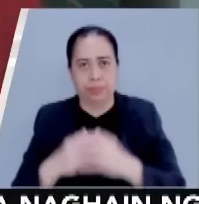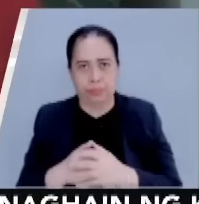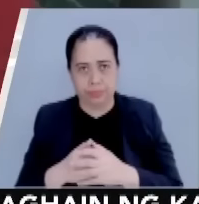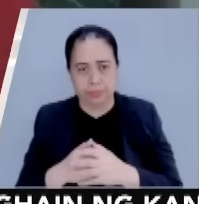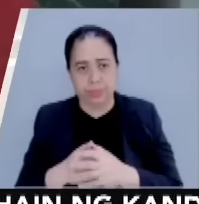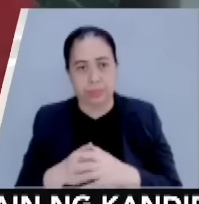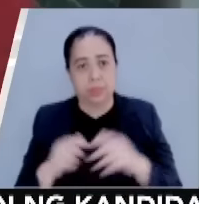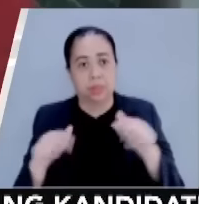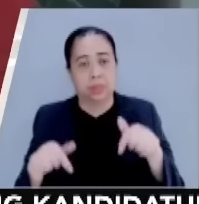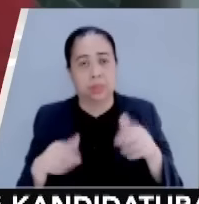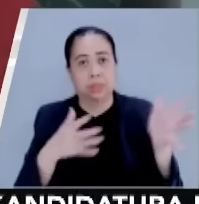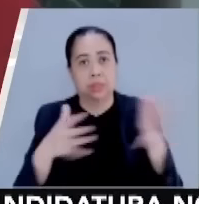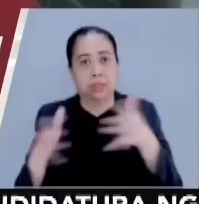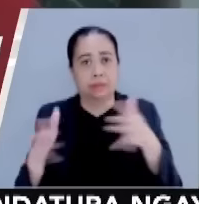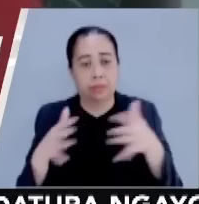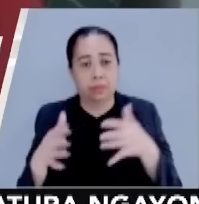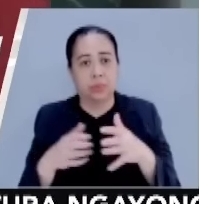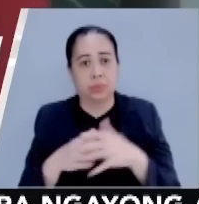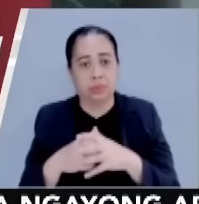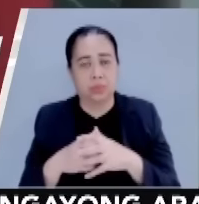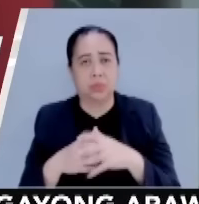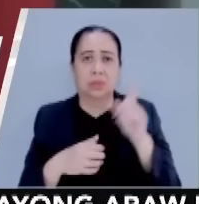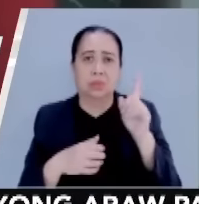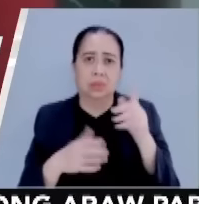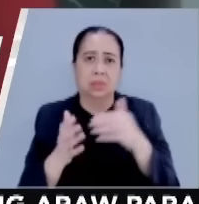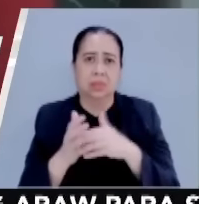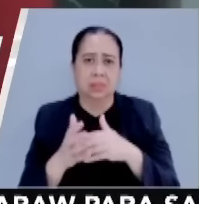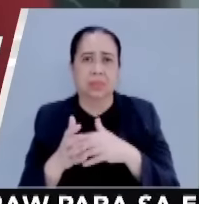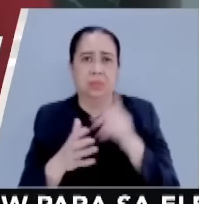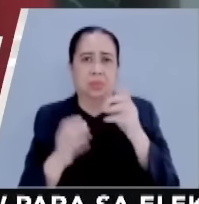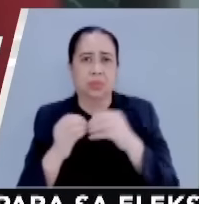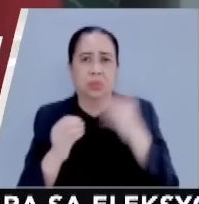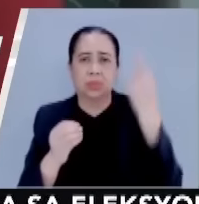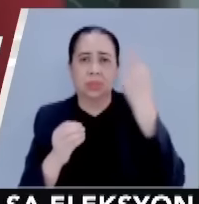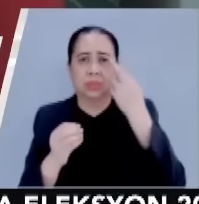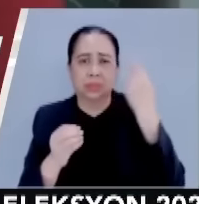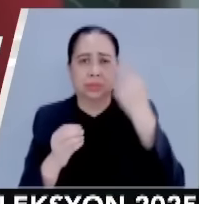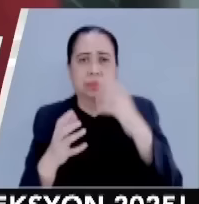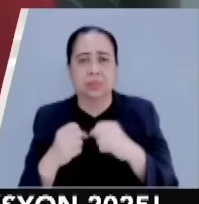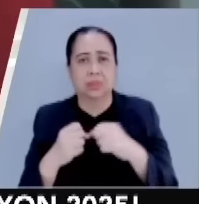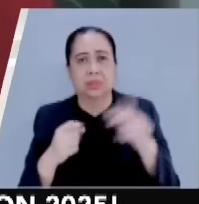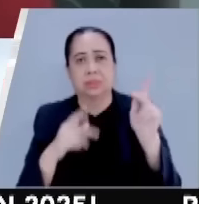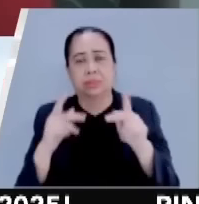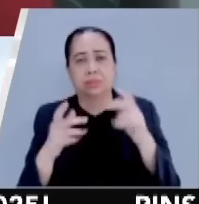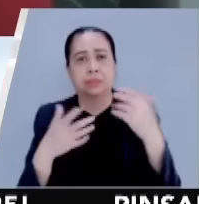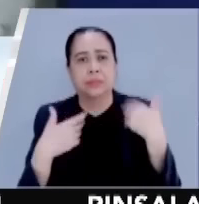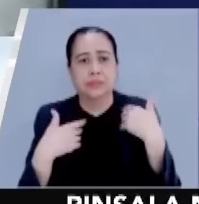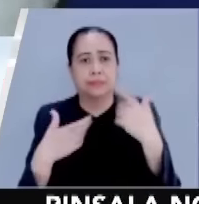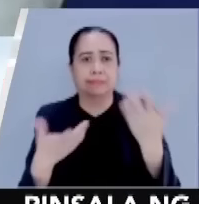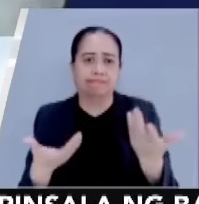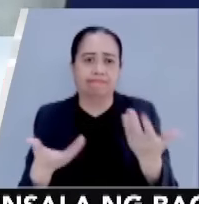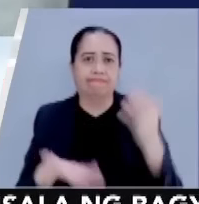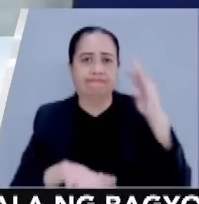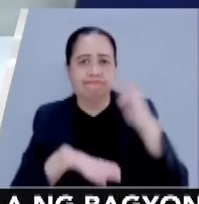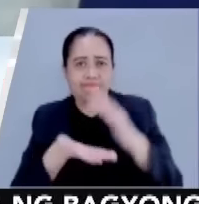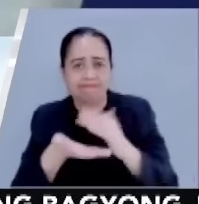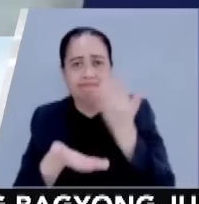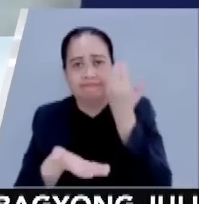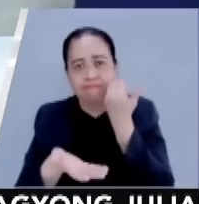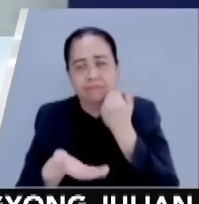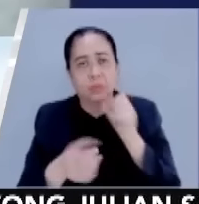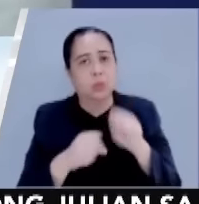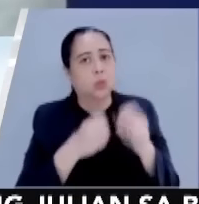to naging isa pang dahilan kaya naging medyo yung mga resources namin medyo kulang kaya nagpapasalamat kami